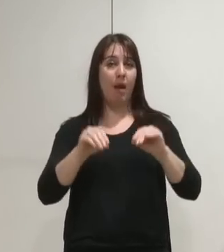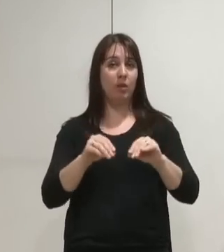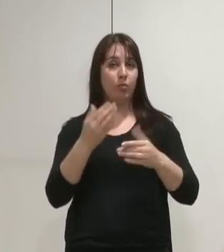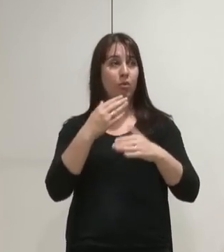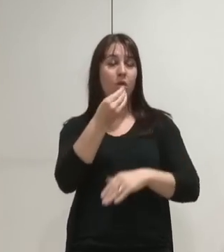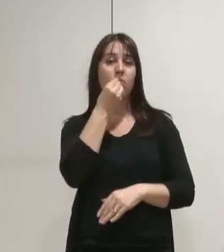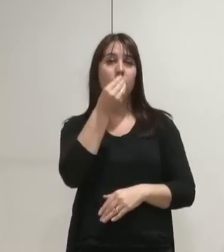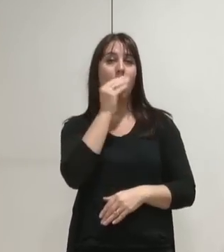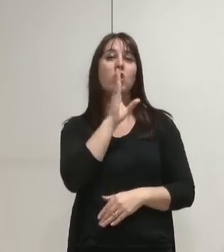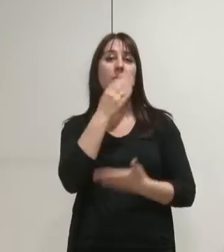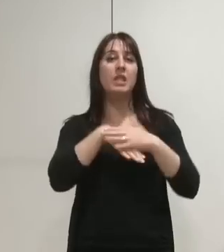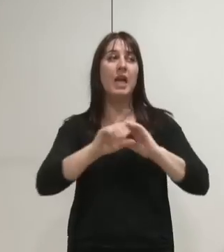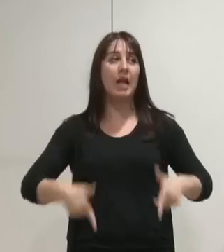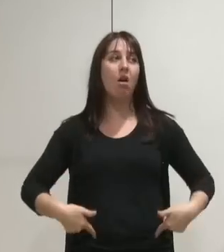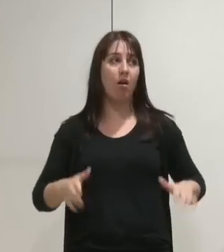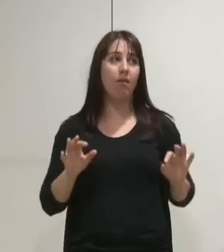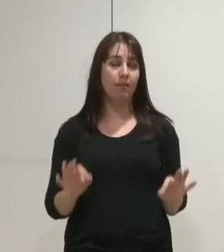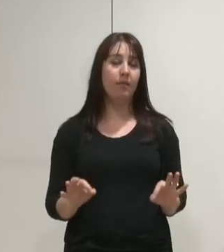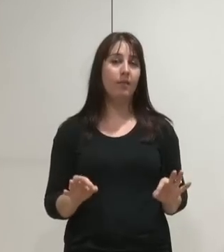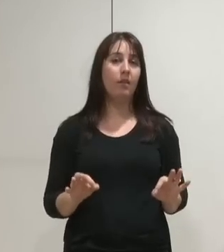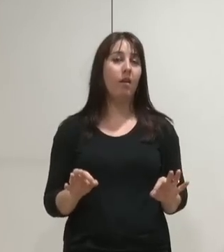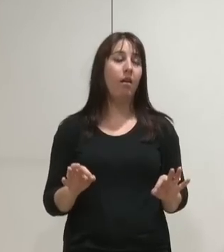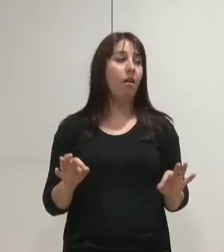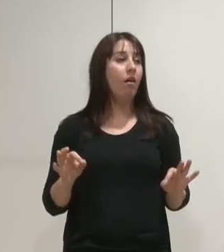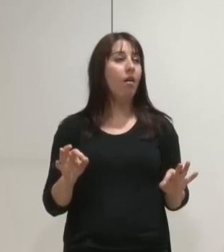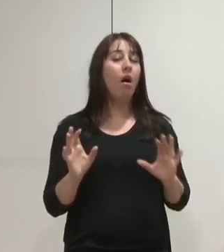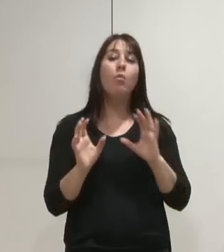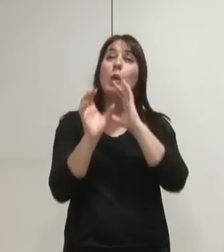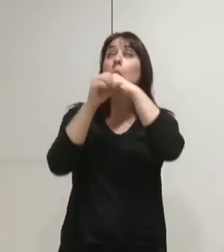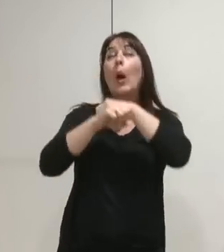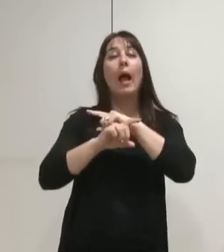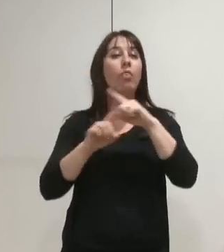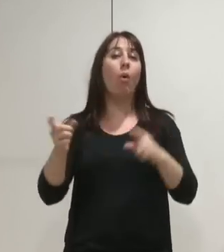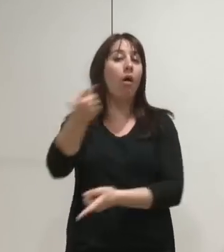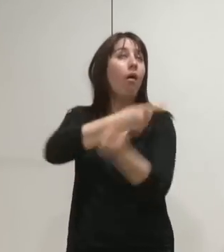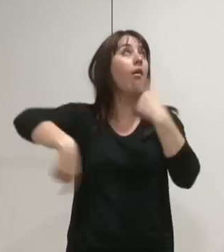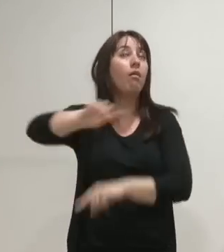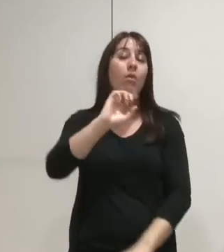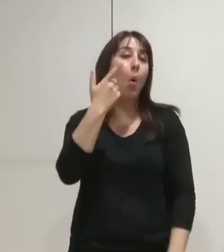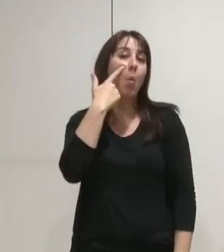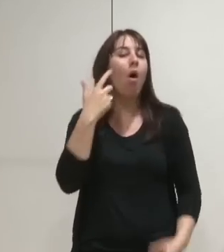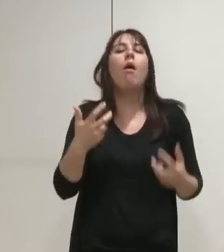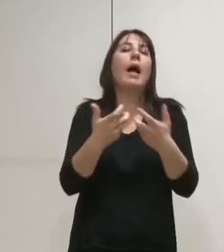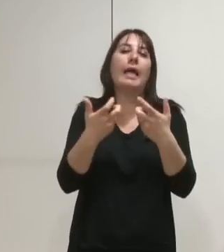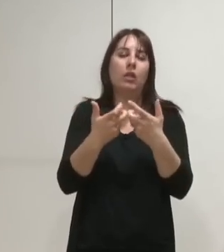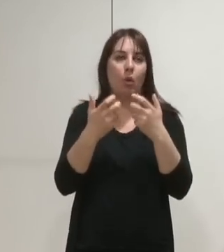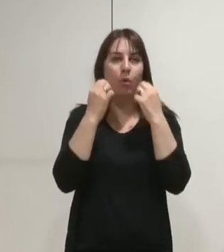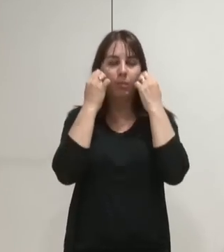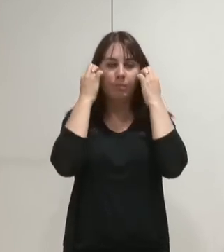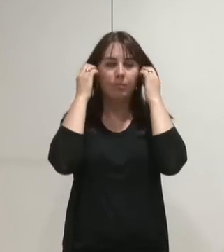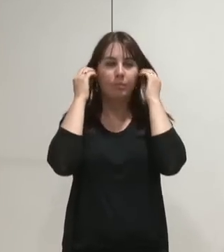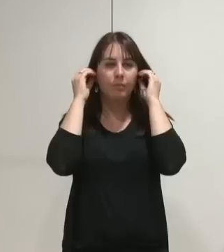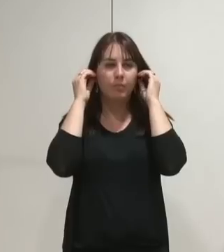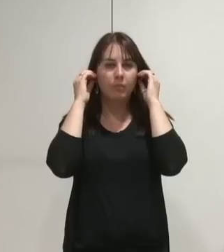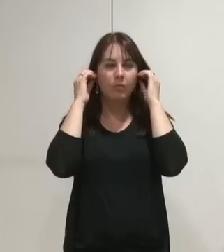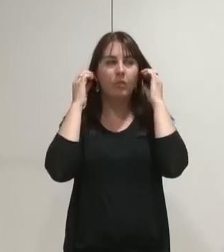donc ce qui a été discuté ça je ce n'est un secret pour personne euh juste pour donner un exemple on va rapidement